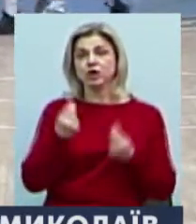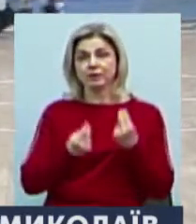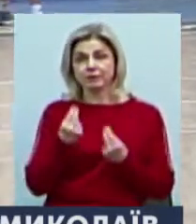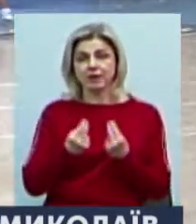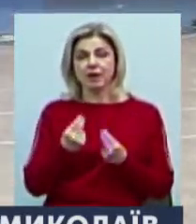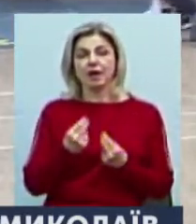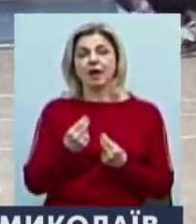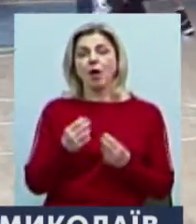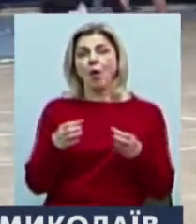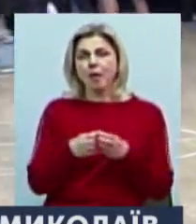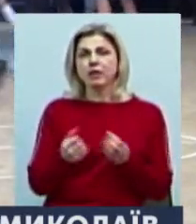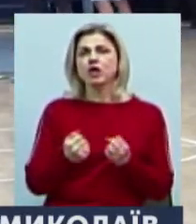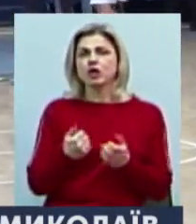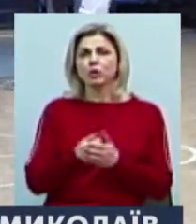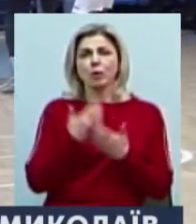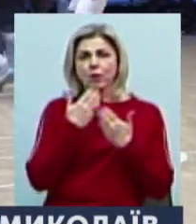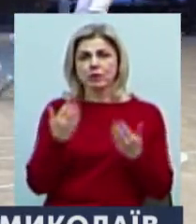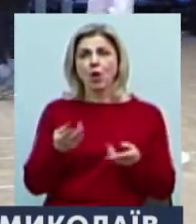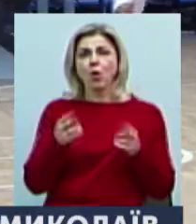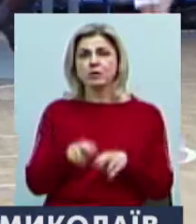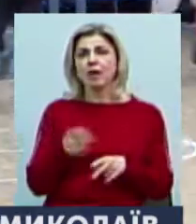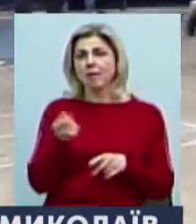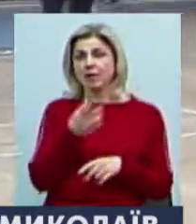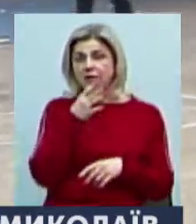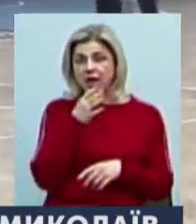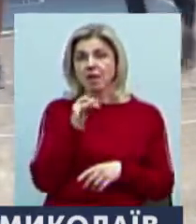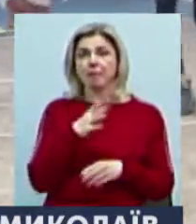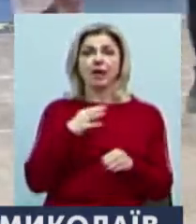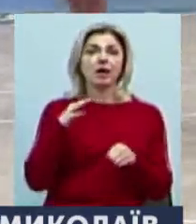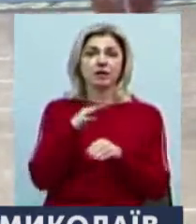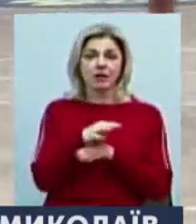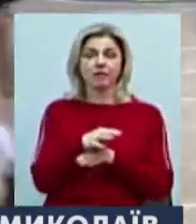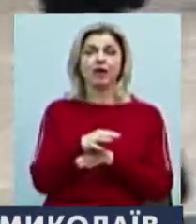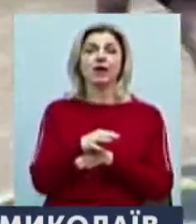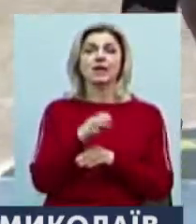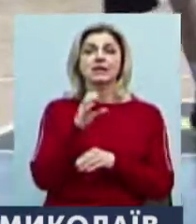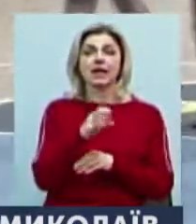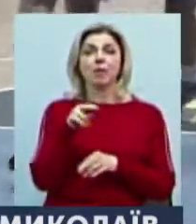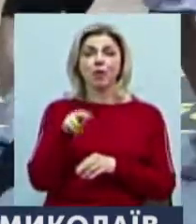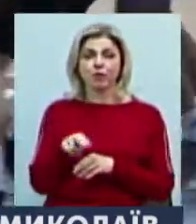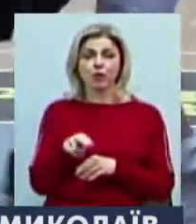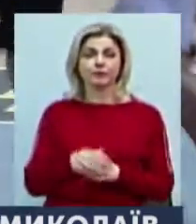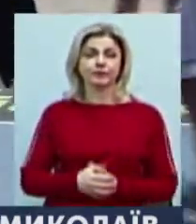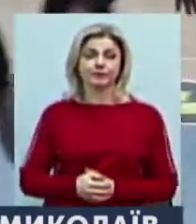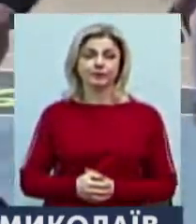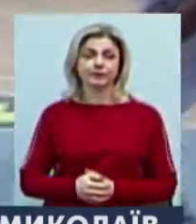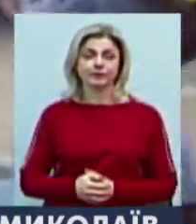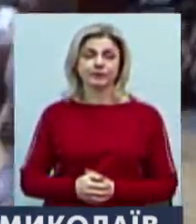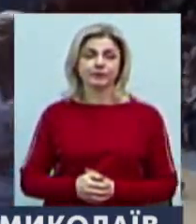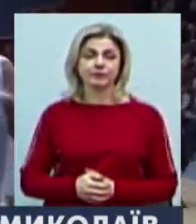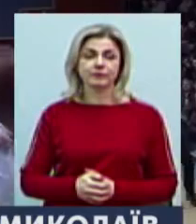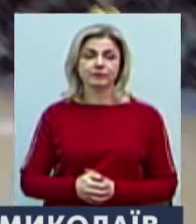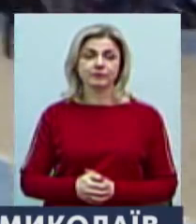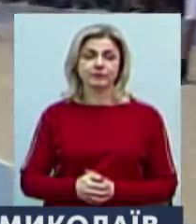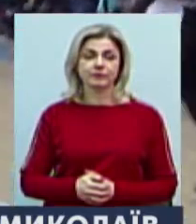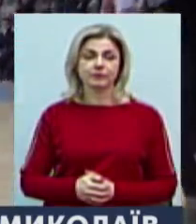до останнього. За 34 секунди до закінчення основного часу атакувальний захисник господарів Сергій Попов влучив трьохочковий та вивів свою команду вперед на